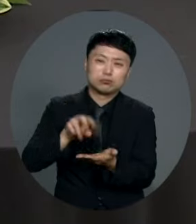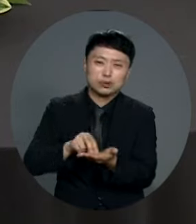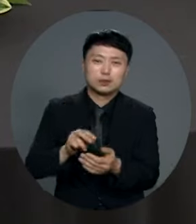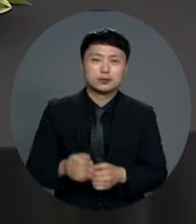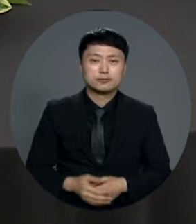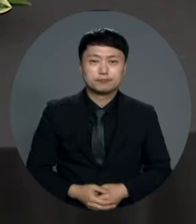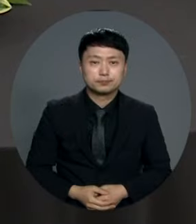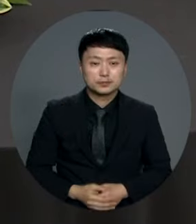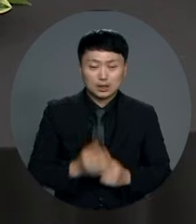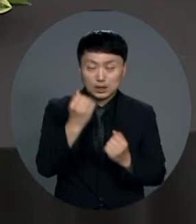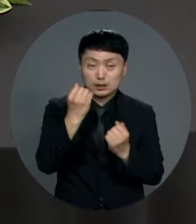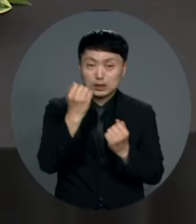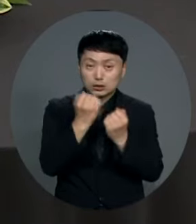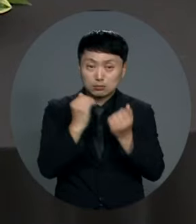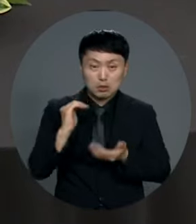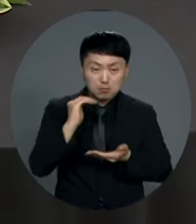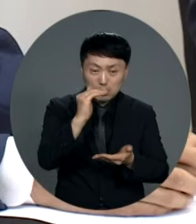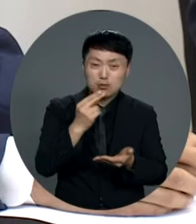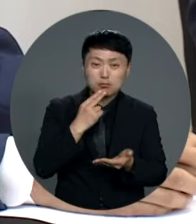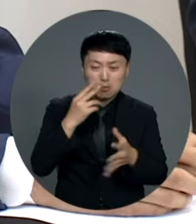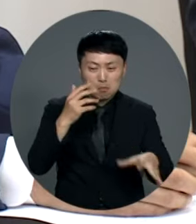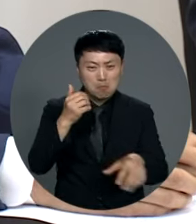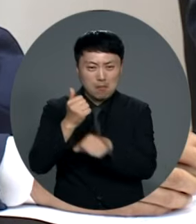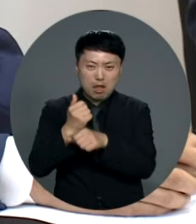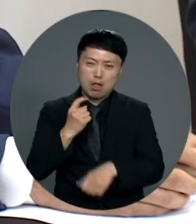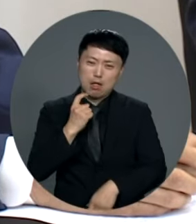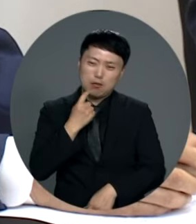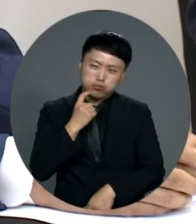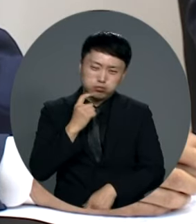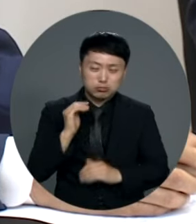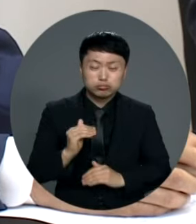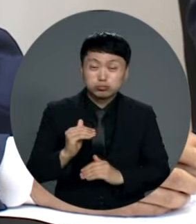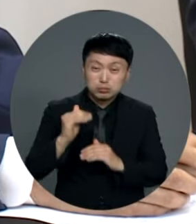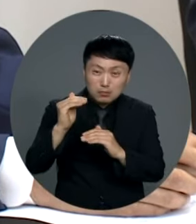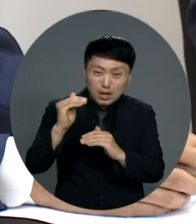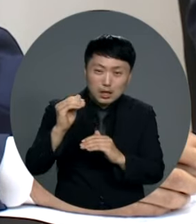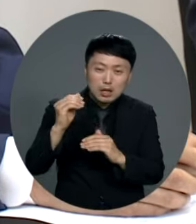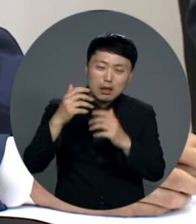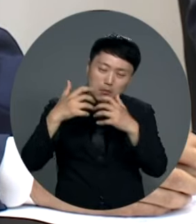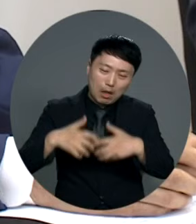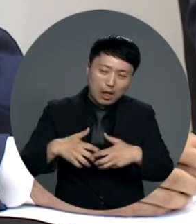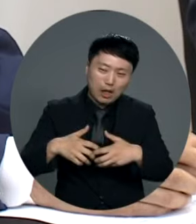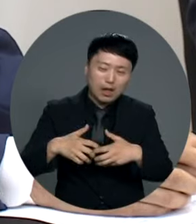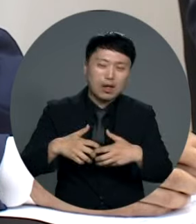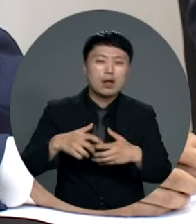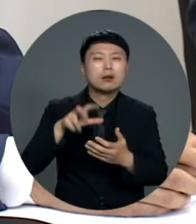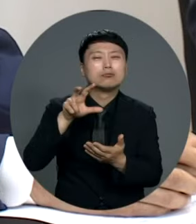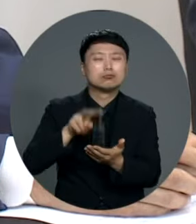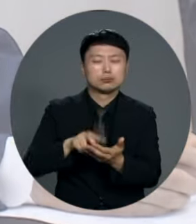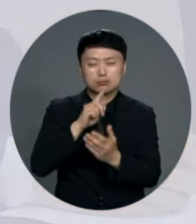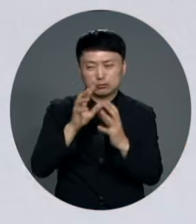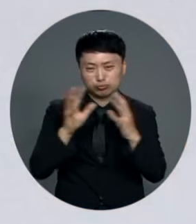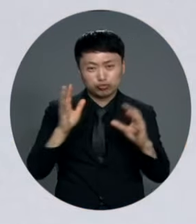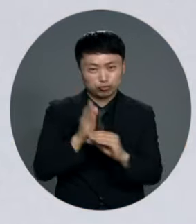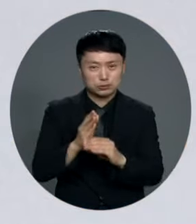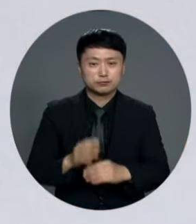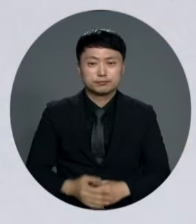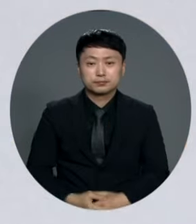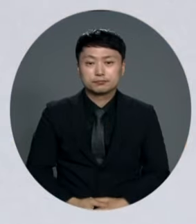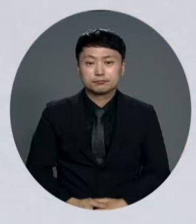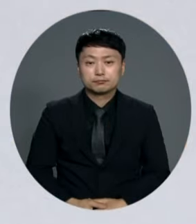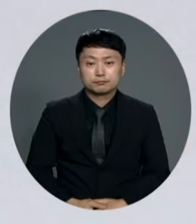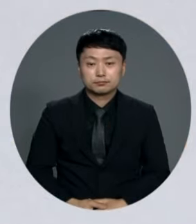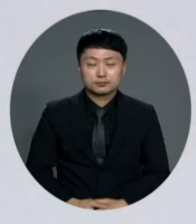주민 의견 수렴 없는 관주도에 일방적 밀어붙이기로는 또다시 좌초할 것이란 지적을 받습니다.